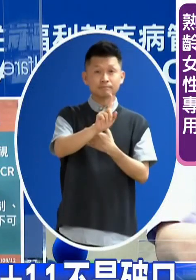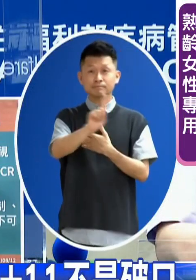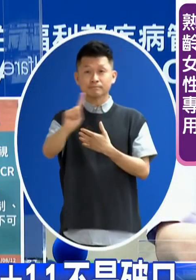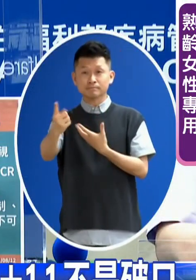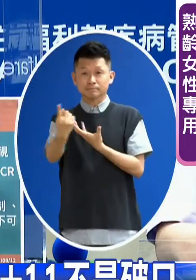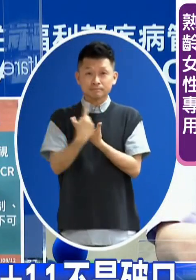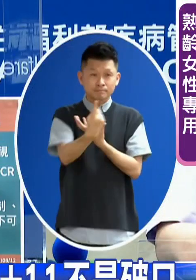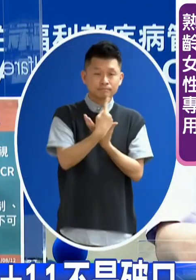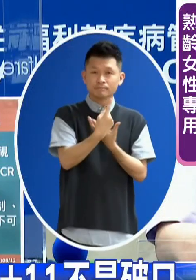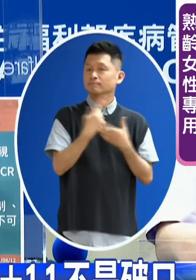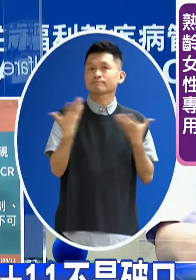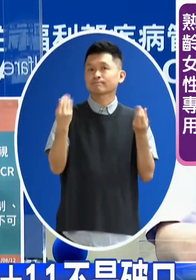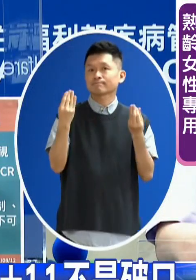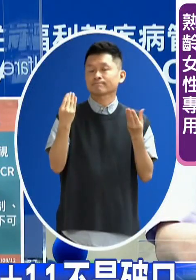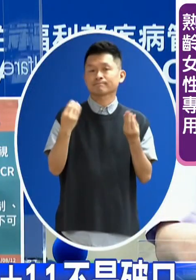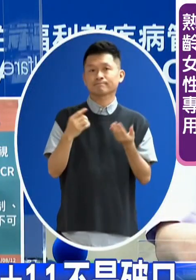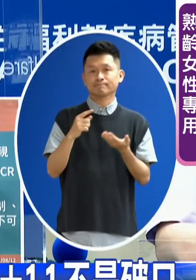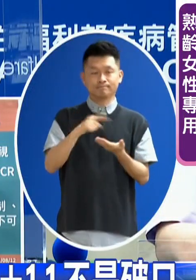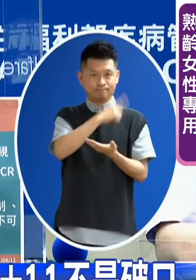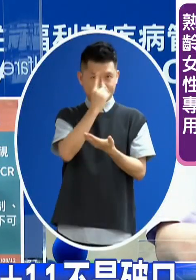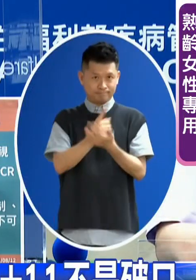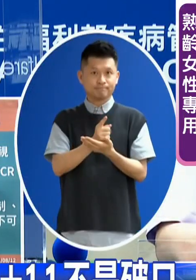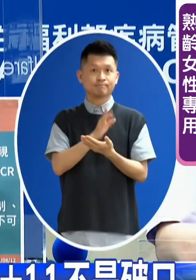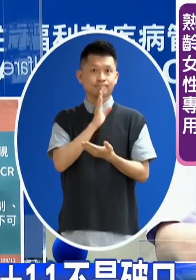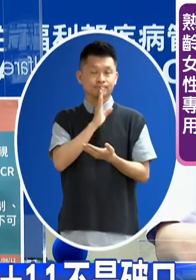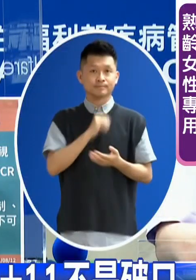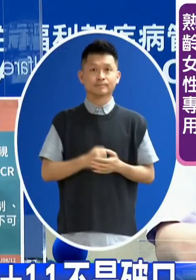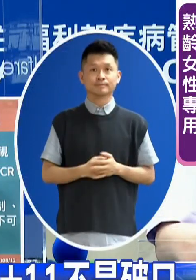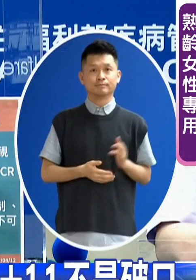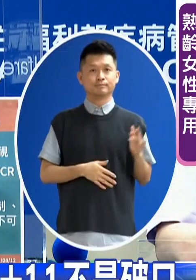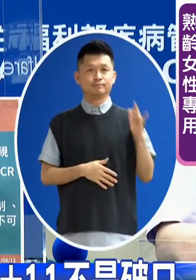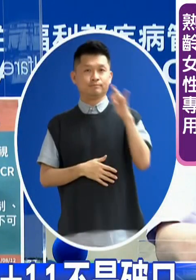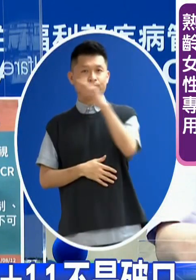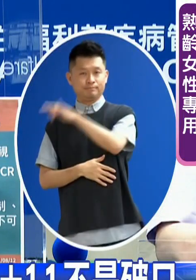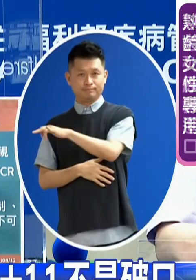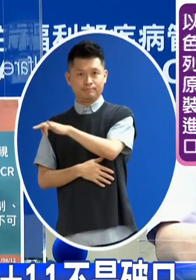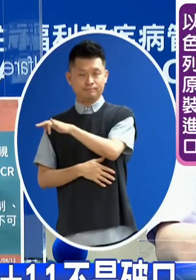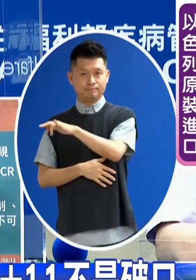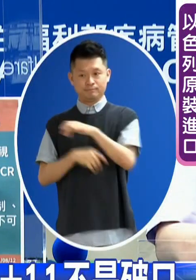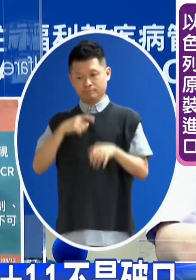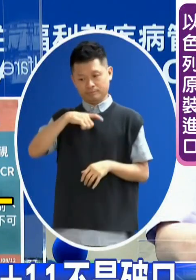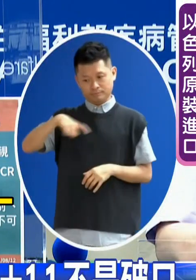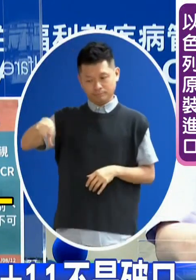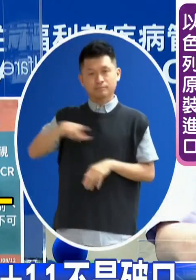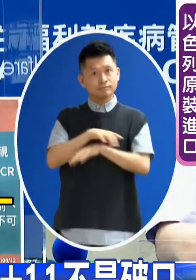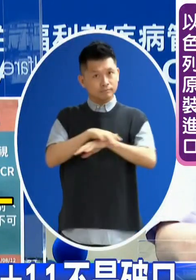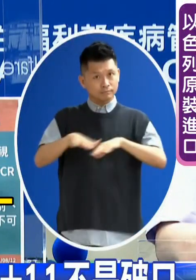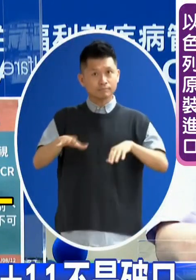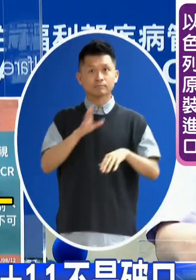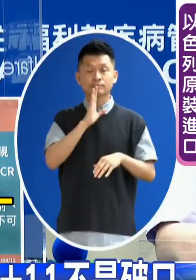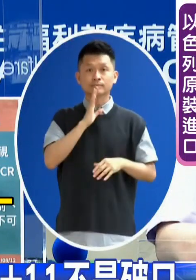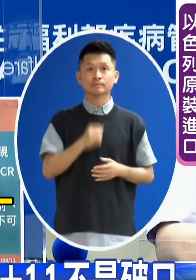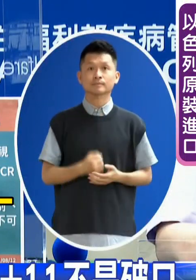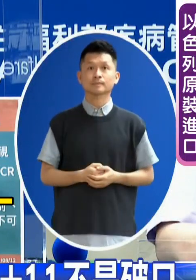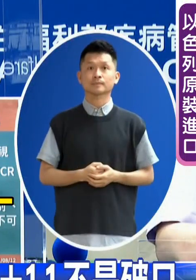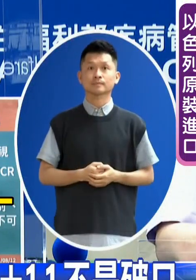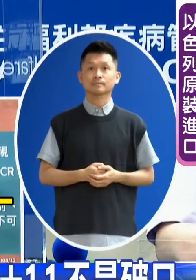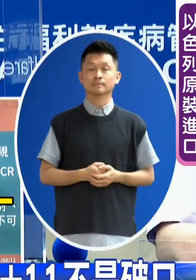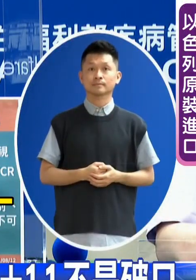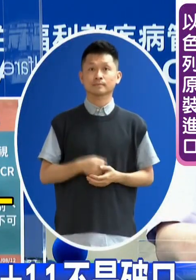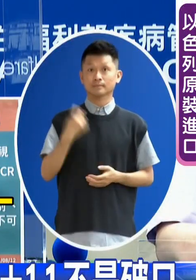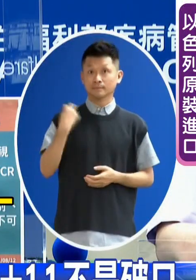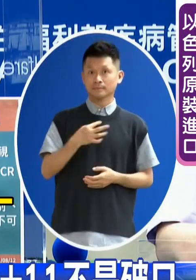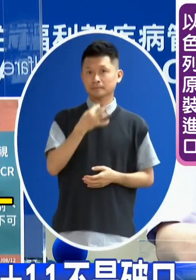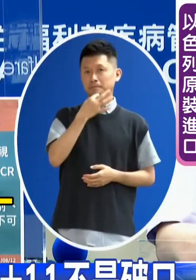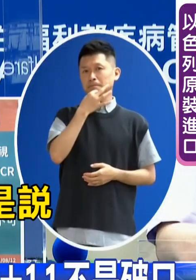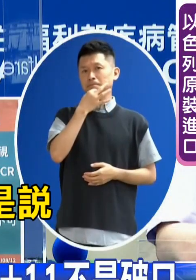人混搭，所以整体来讲它是一个安全的航线。那这里面我们为了以